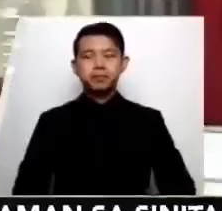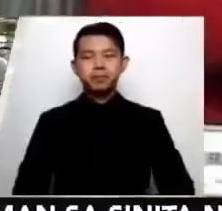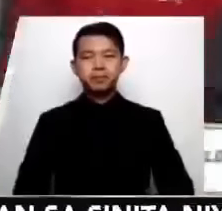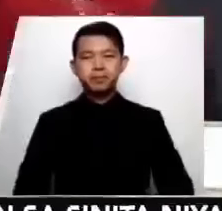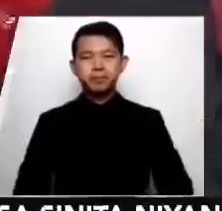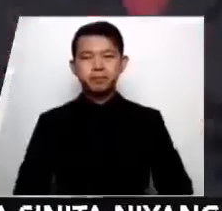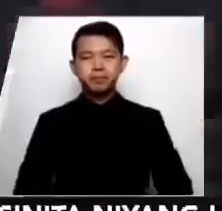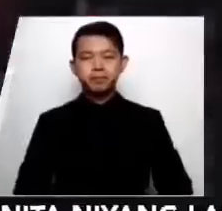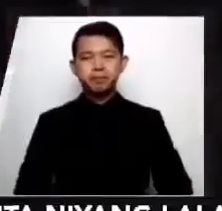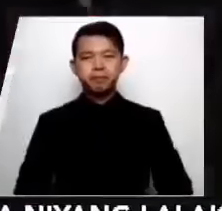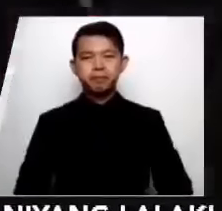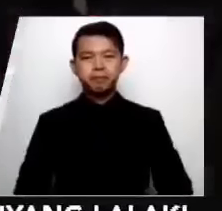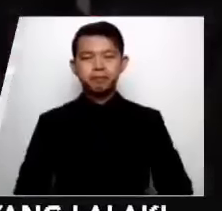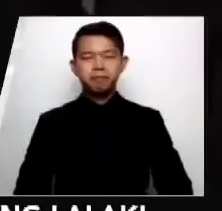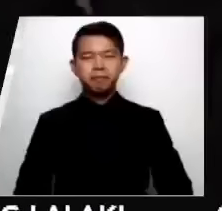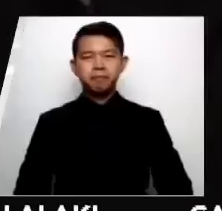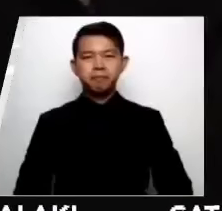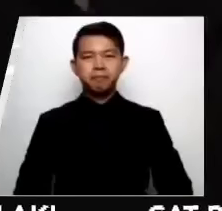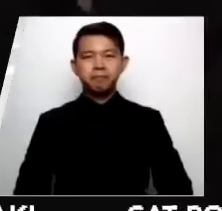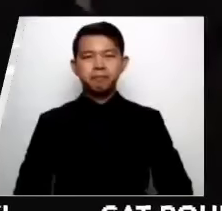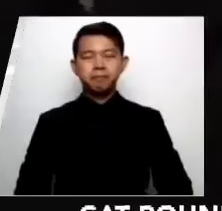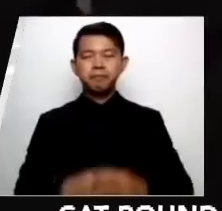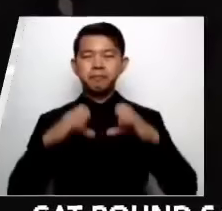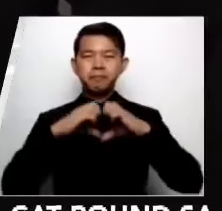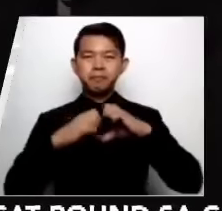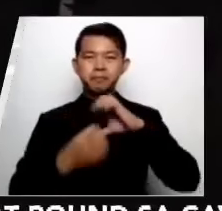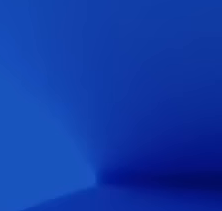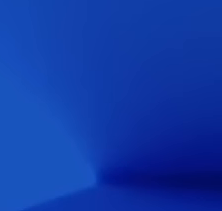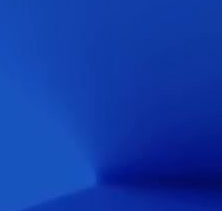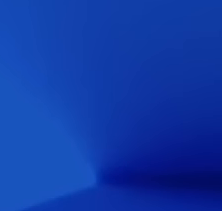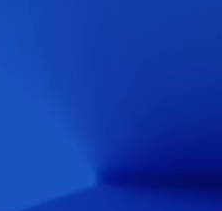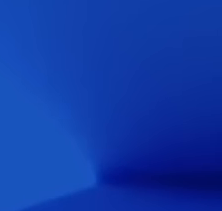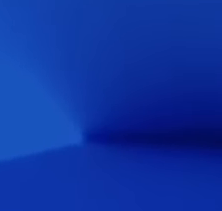Aubrey Carampel, nagbabalita para sa GMA Integrated News.